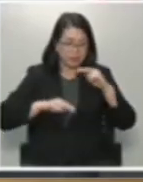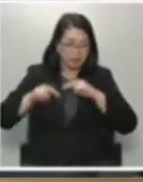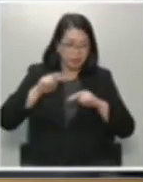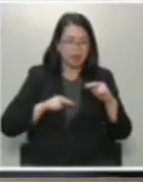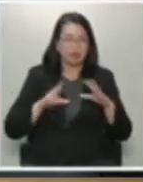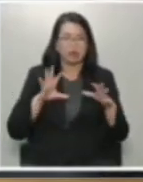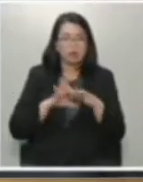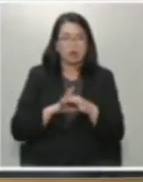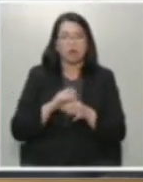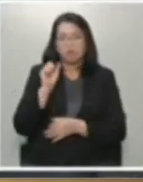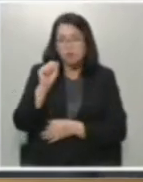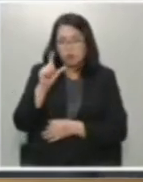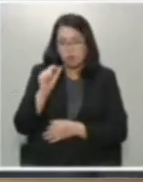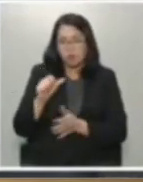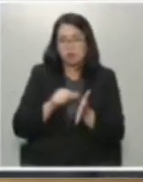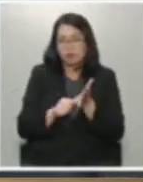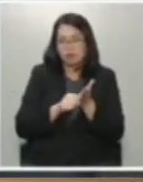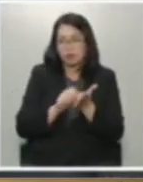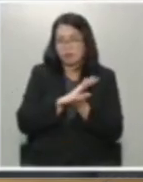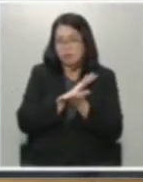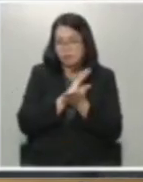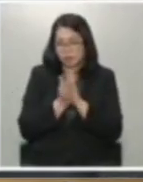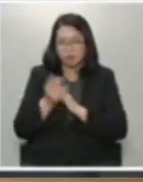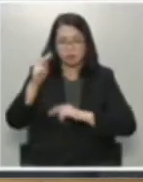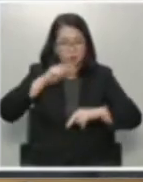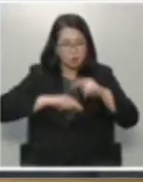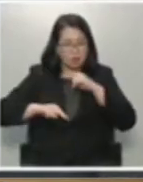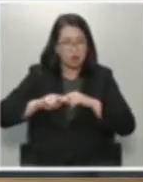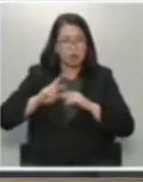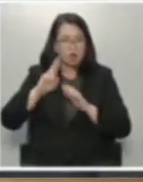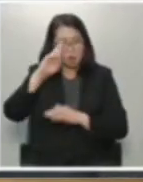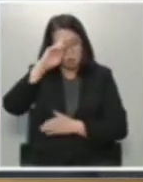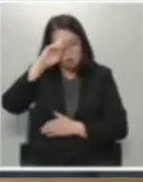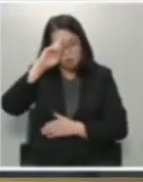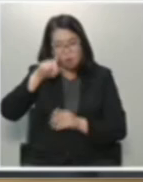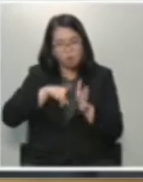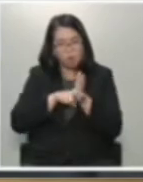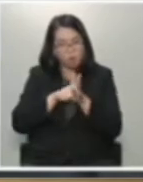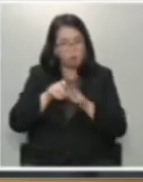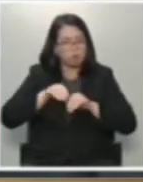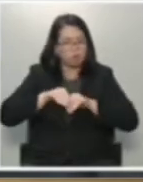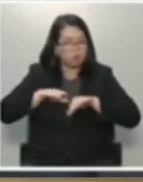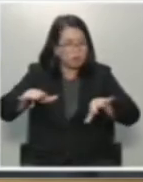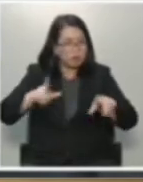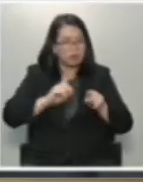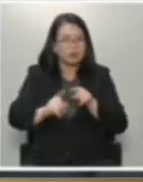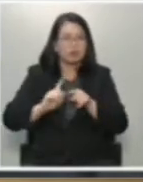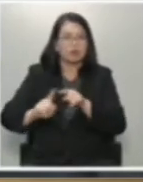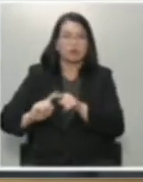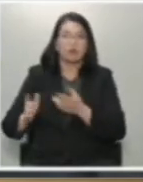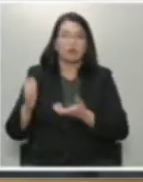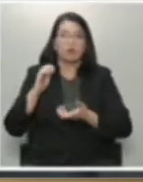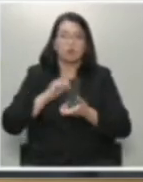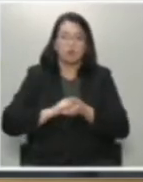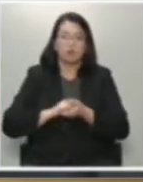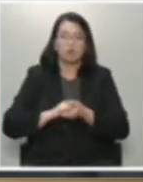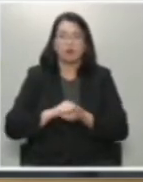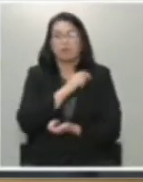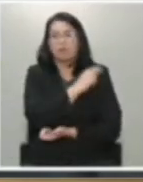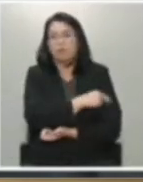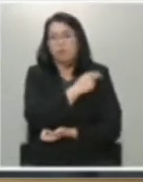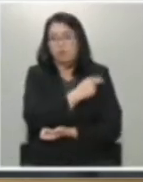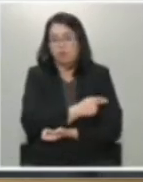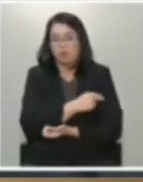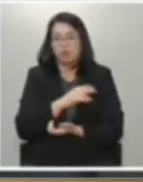การเร่งด่วนในการป้องกันและควบคุมการระบาดของเชื้อโคโรนาไวรัสร่วมกับคุณหมอจตุรงค์เพ็งนรพั